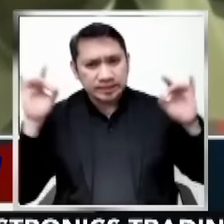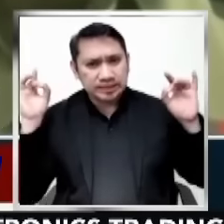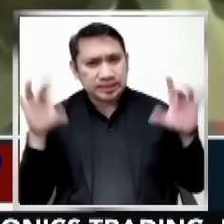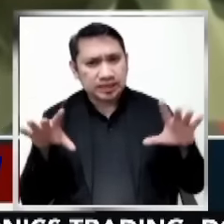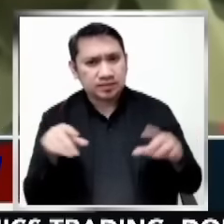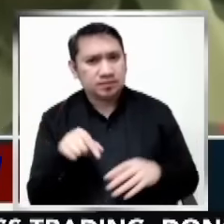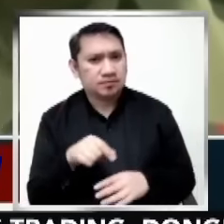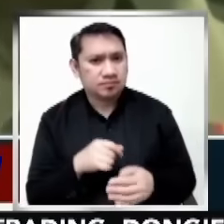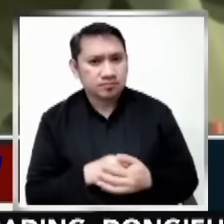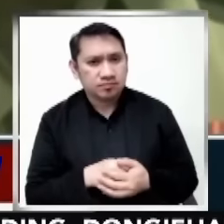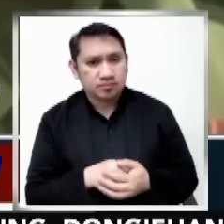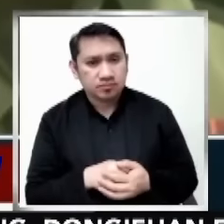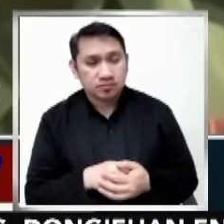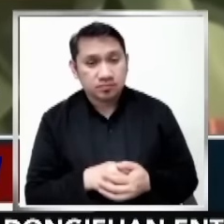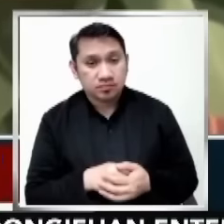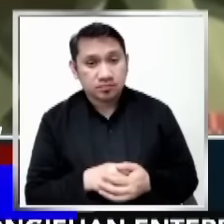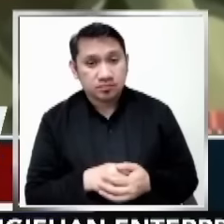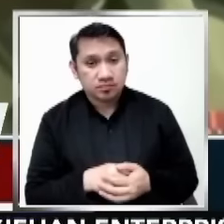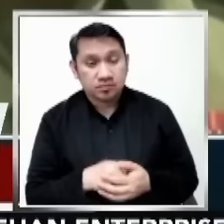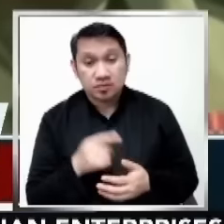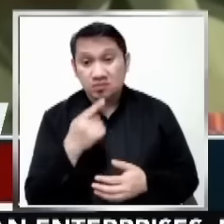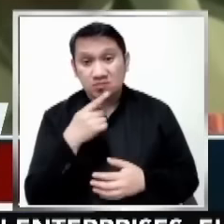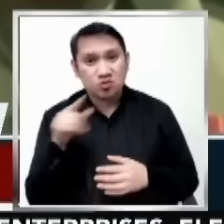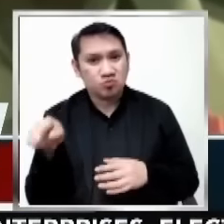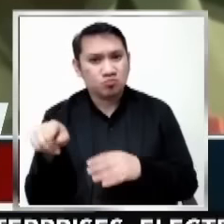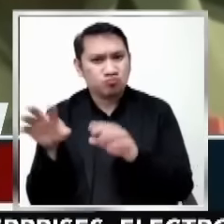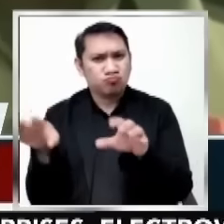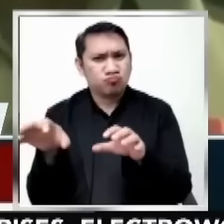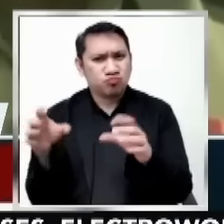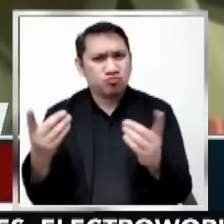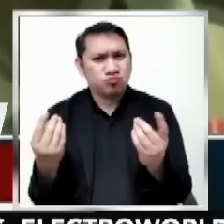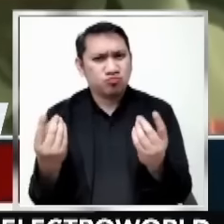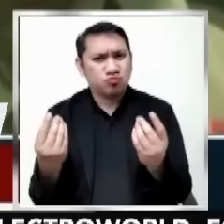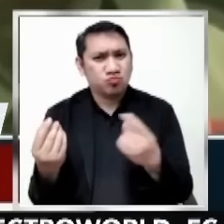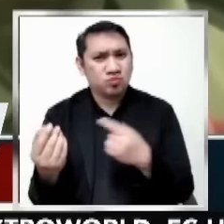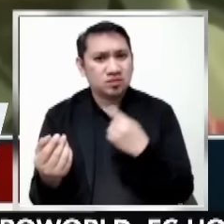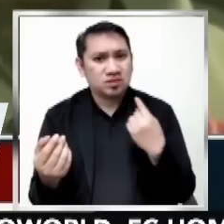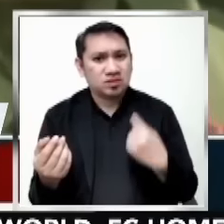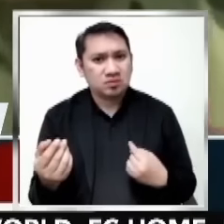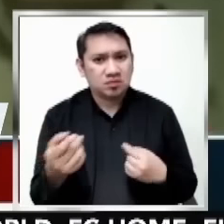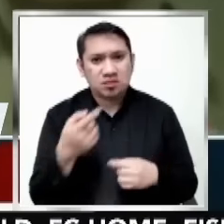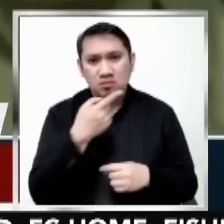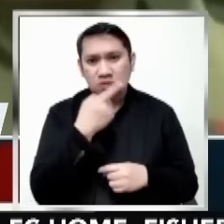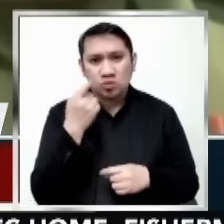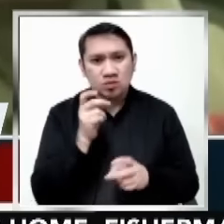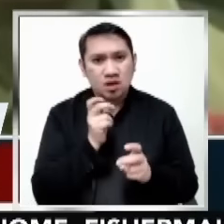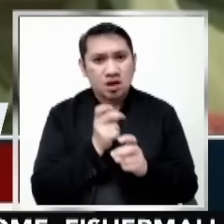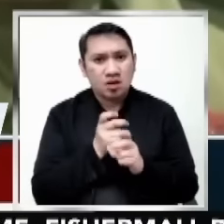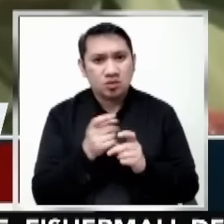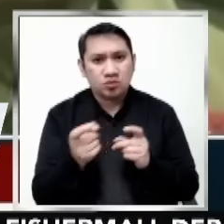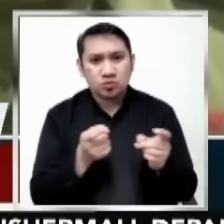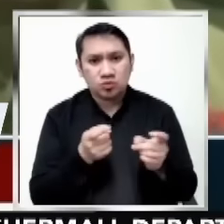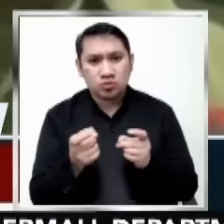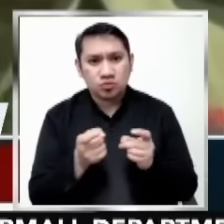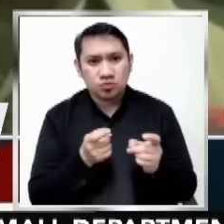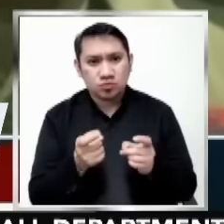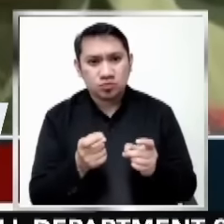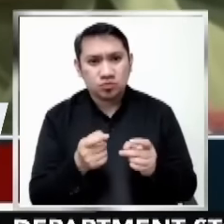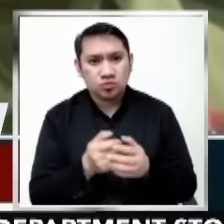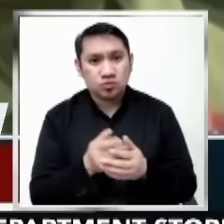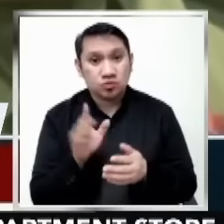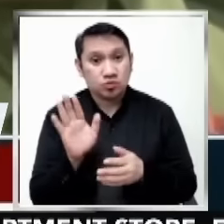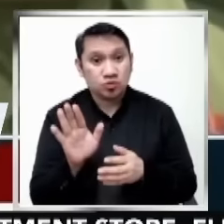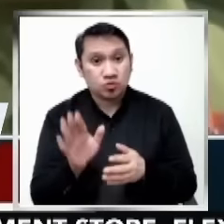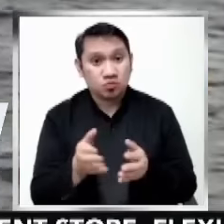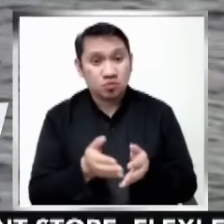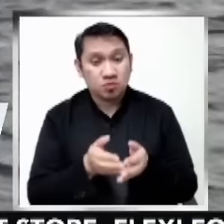these maneuvers are being conducted by China because it's very hard to control yung vessels, yung mga barko. So